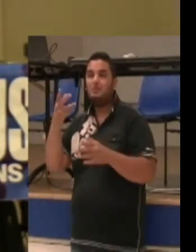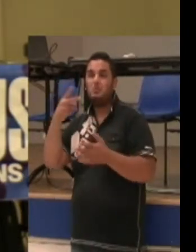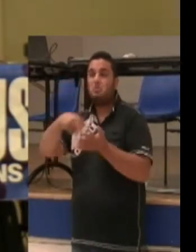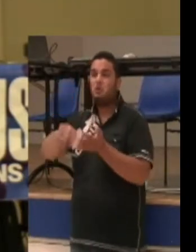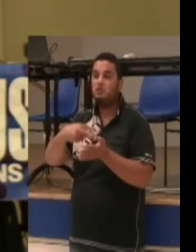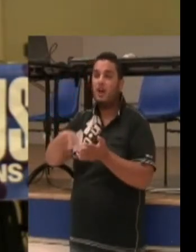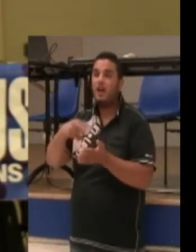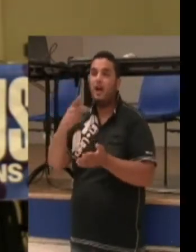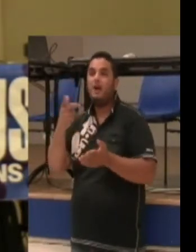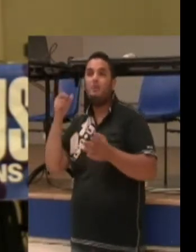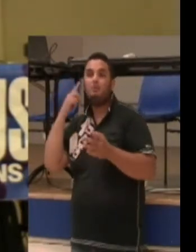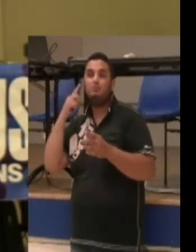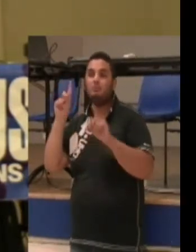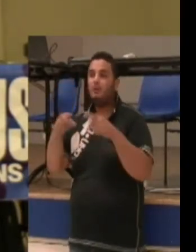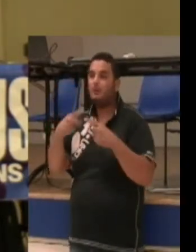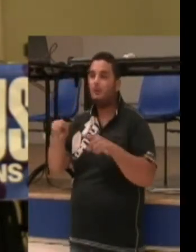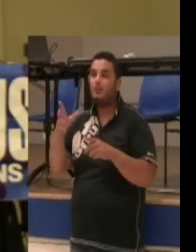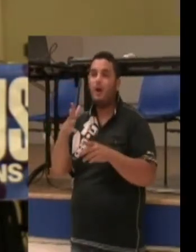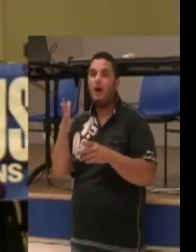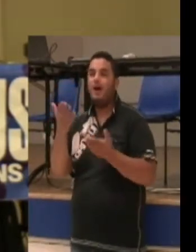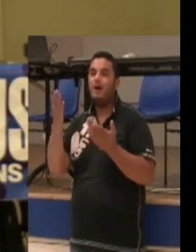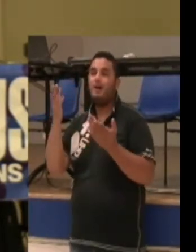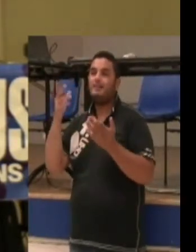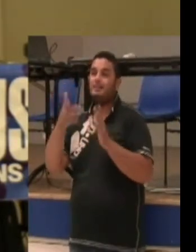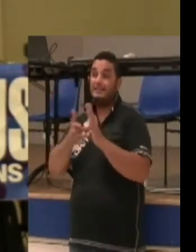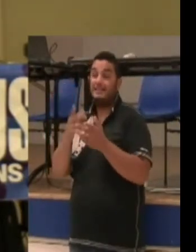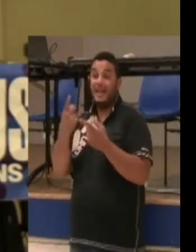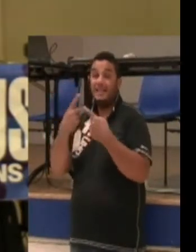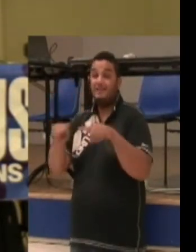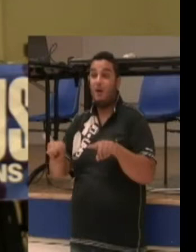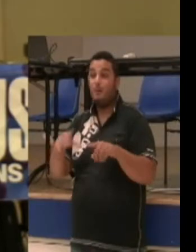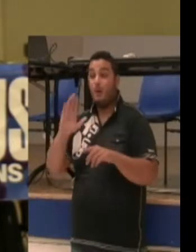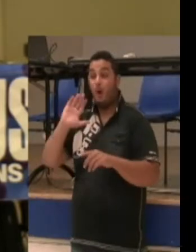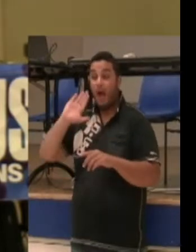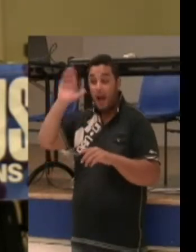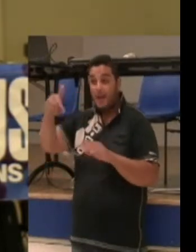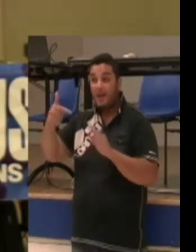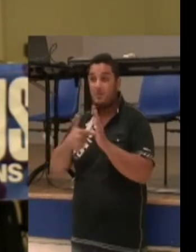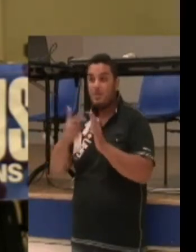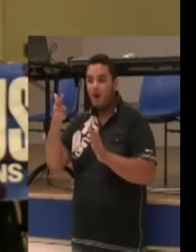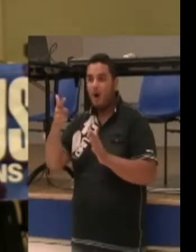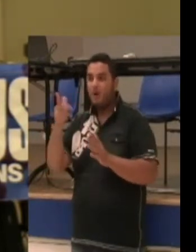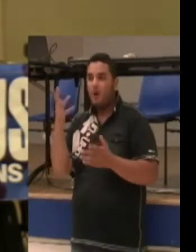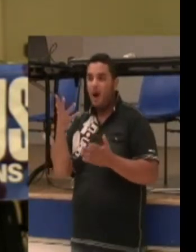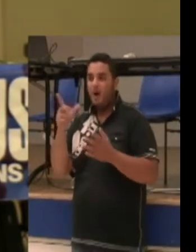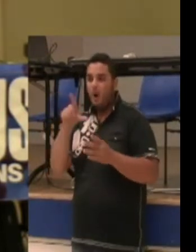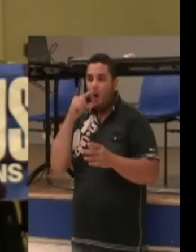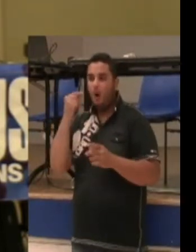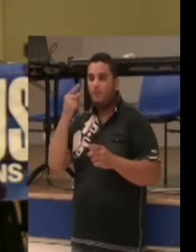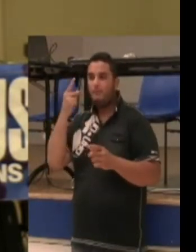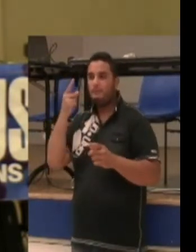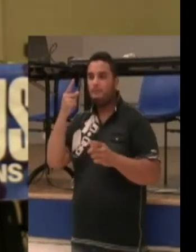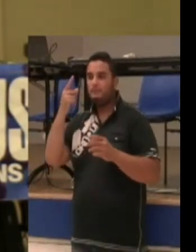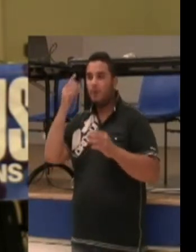dansaient sous la musique de Mokeltoum. Là, elle est la différence. La différence, elle est là.